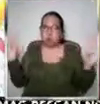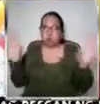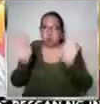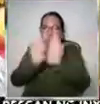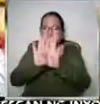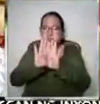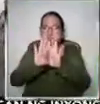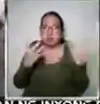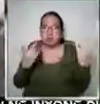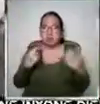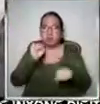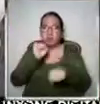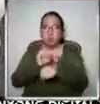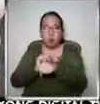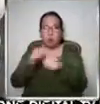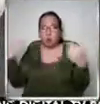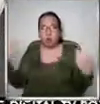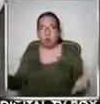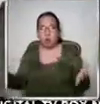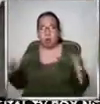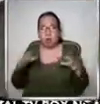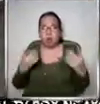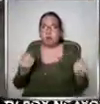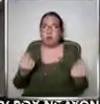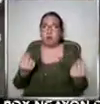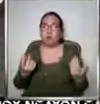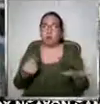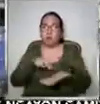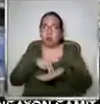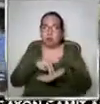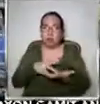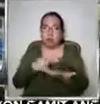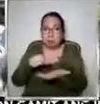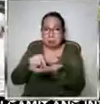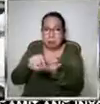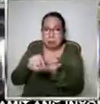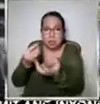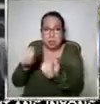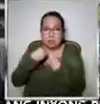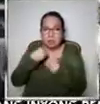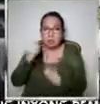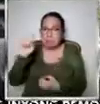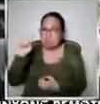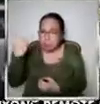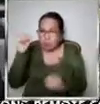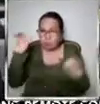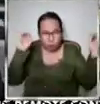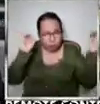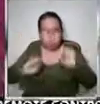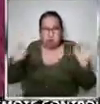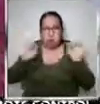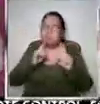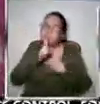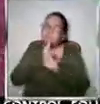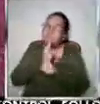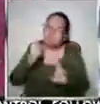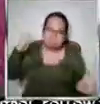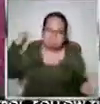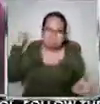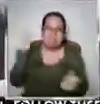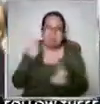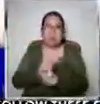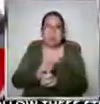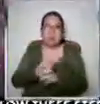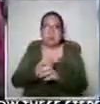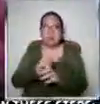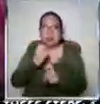Kaya talagang hirap. Hindi na raw sila masagot ng kanilang barangay, kaya sa Malabon City Hall na sila naniningil. Nagtsaga na lang